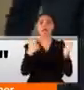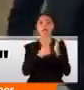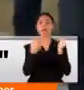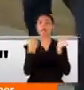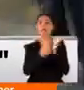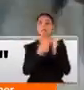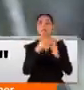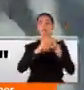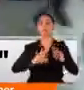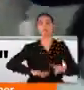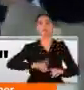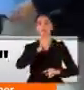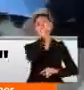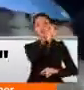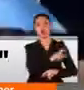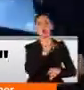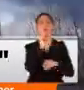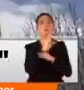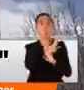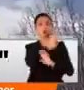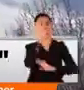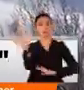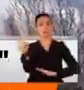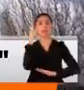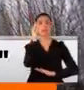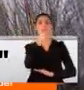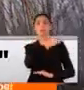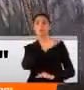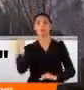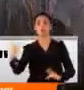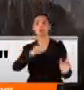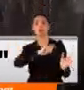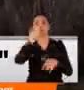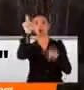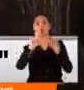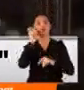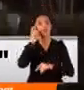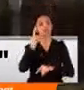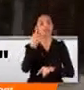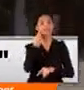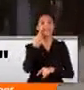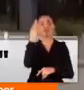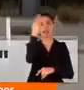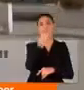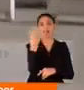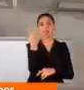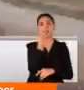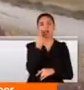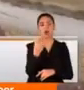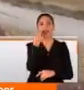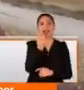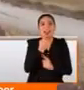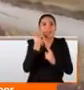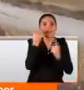CHP Genel Başkanı Muğla'daydı. 1,5 milyon mülteci iddiası devletin resmi rakamlarıyla yalanlanınca bu